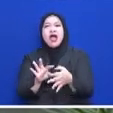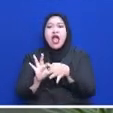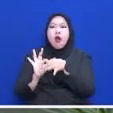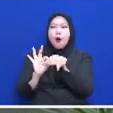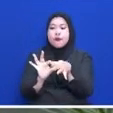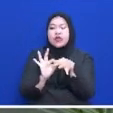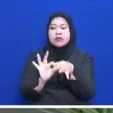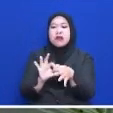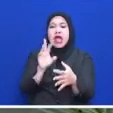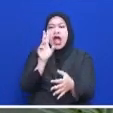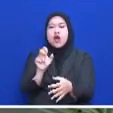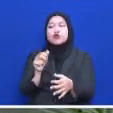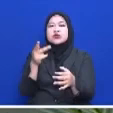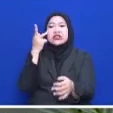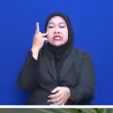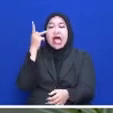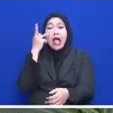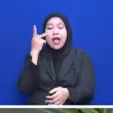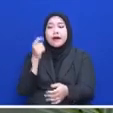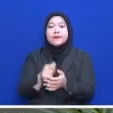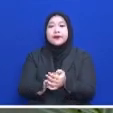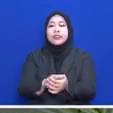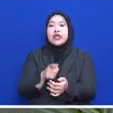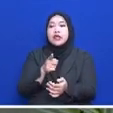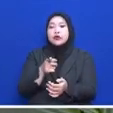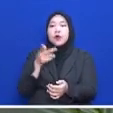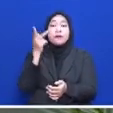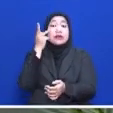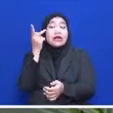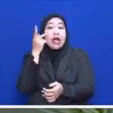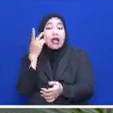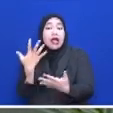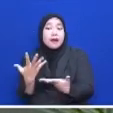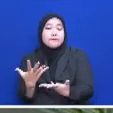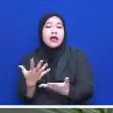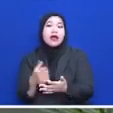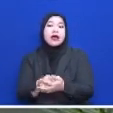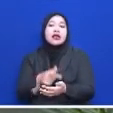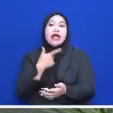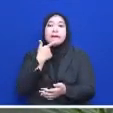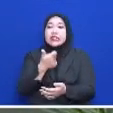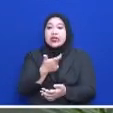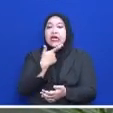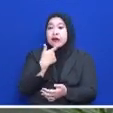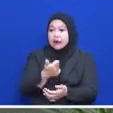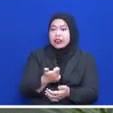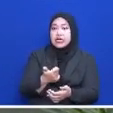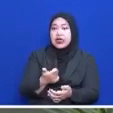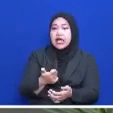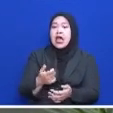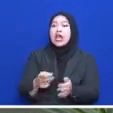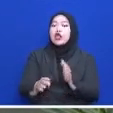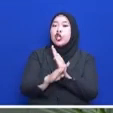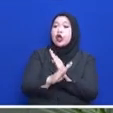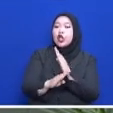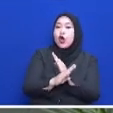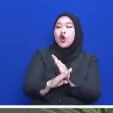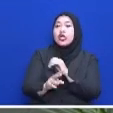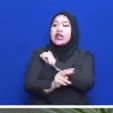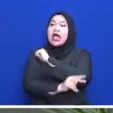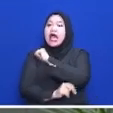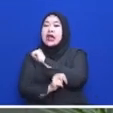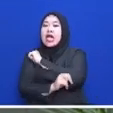dijaga dan itu artinya menjaga agar kep non negara jangan